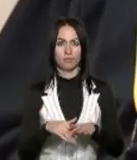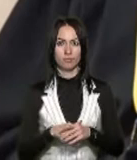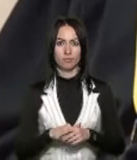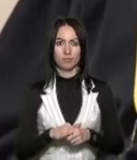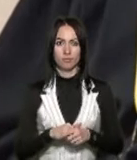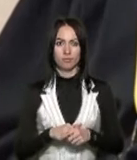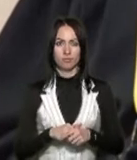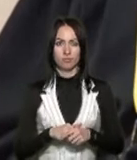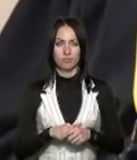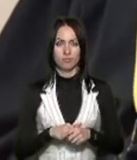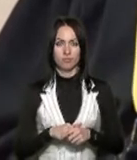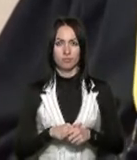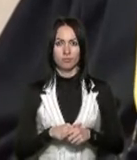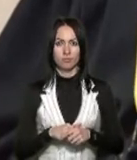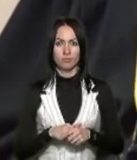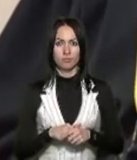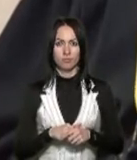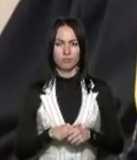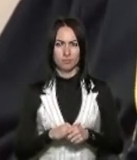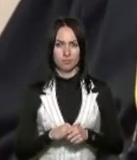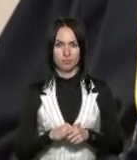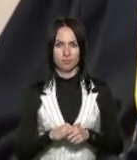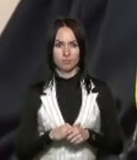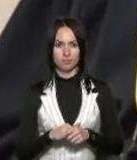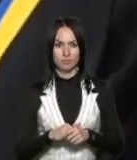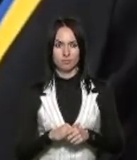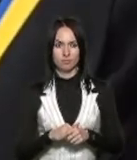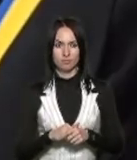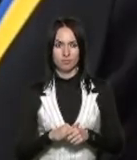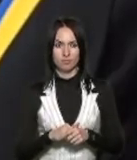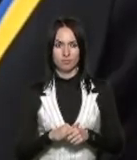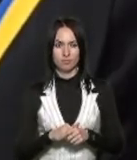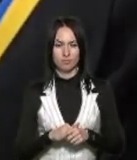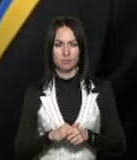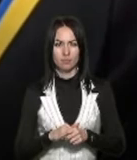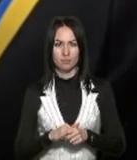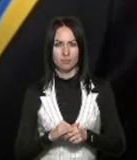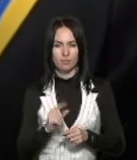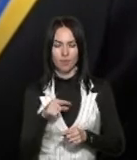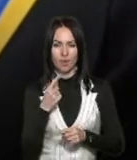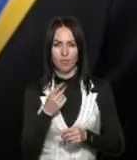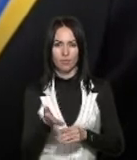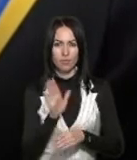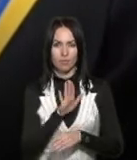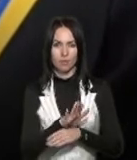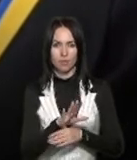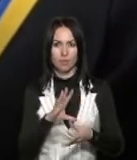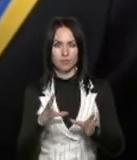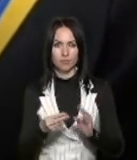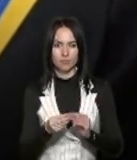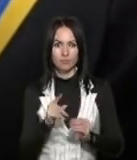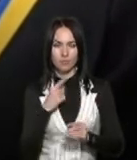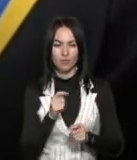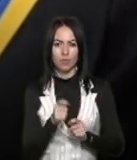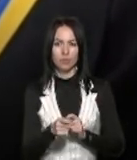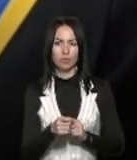самостійно призначити Безрука остаточне покарання у вигляді довічного позбавлення волі. Безжально, холоднокровно двох раніше знайомих осіб, які